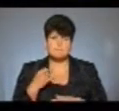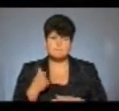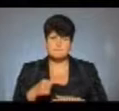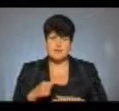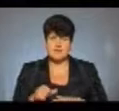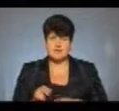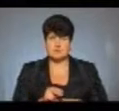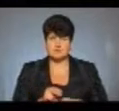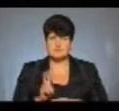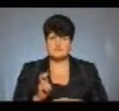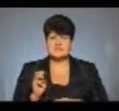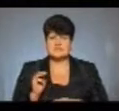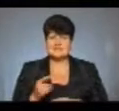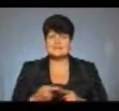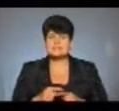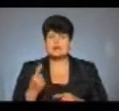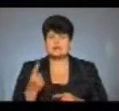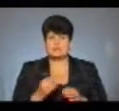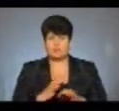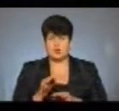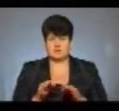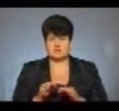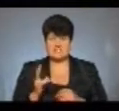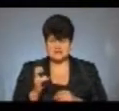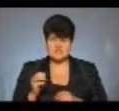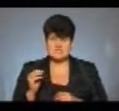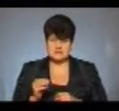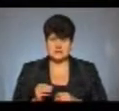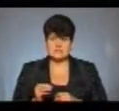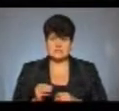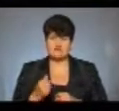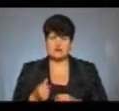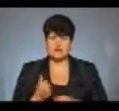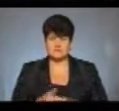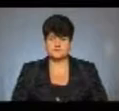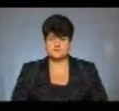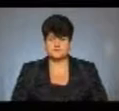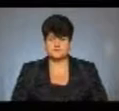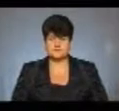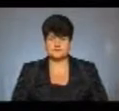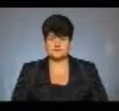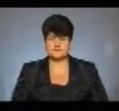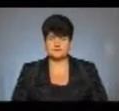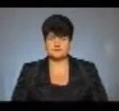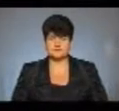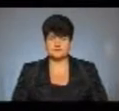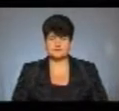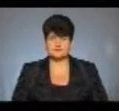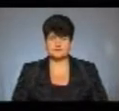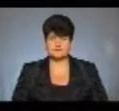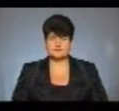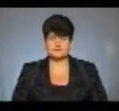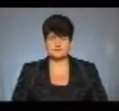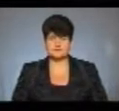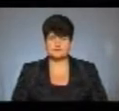ремонт. 200 тисяч – це один проєкт. 200 тисяч – це рік. Марія Котенко, Андрій Бодак. Новини на